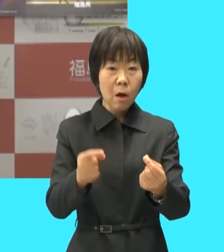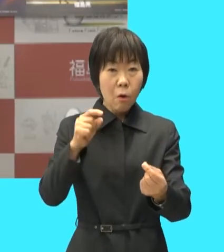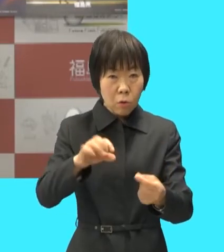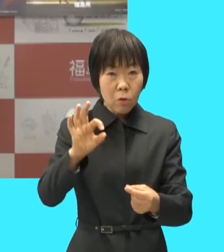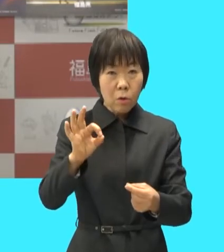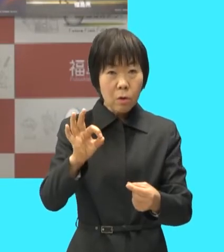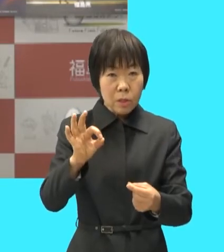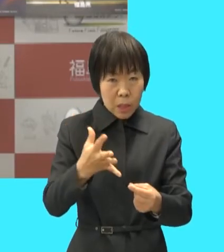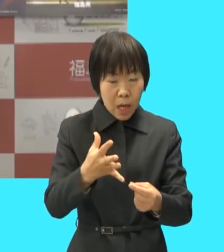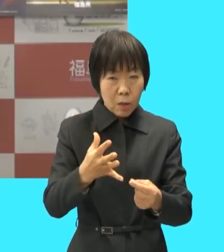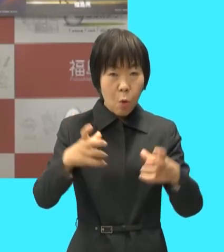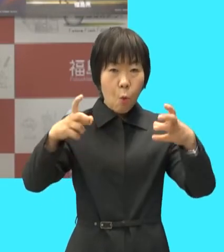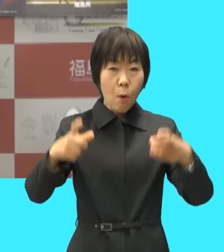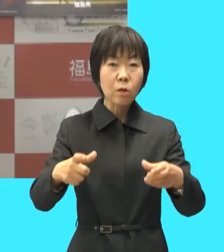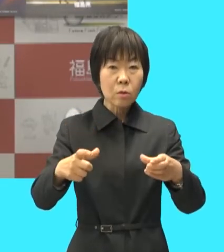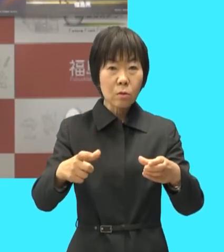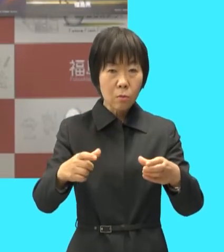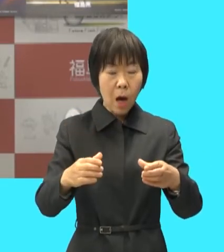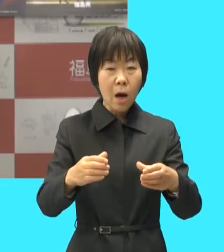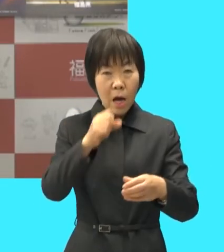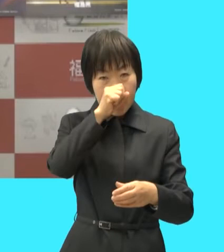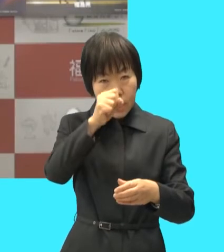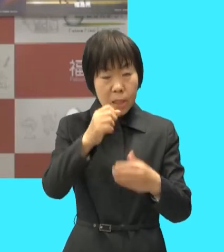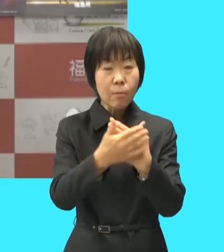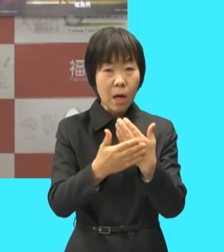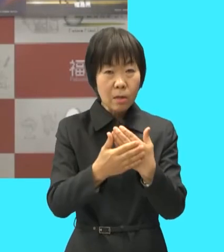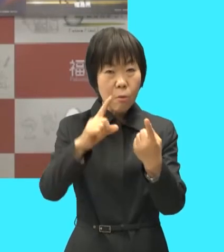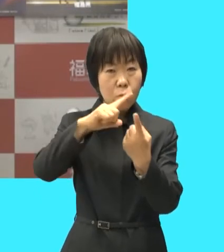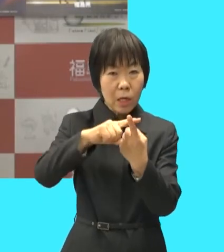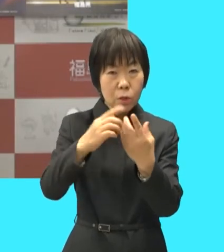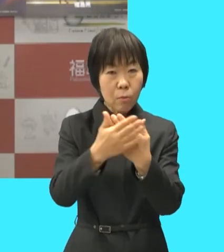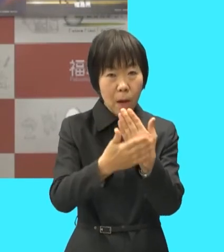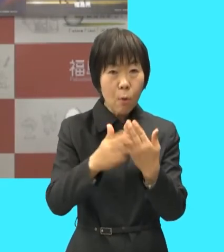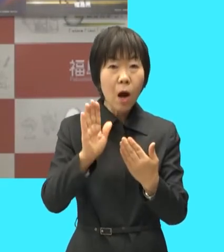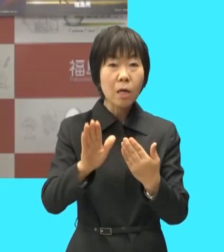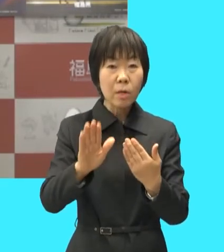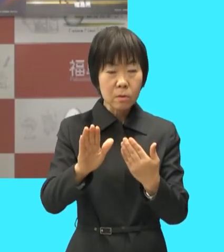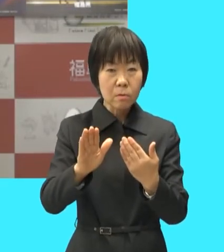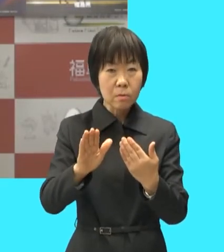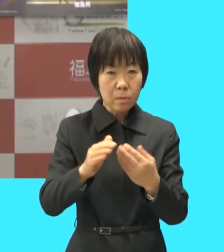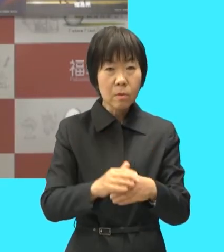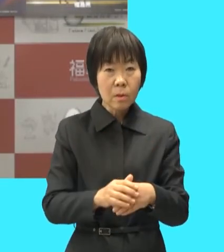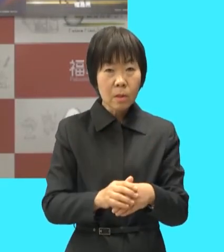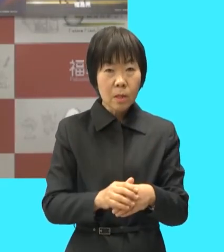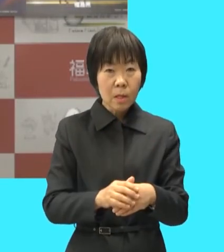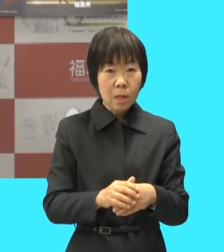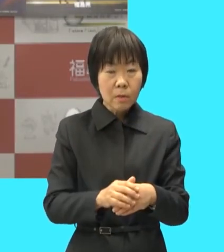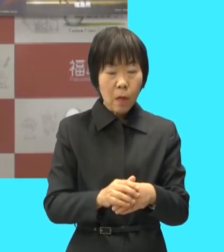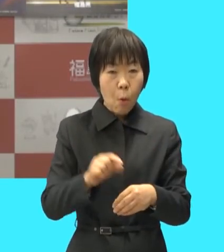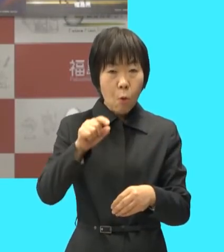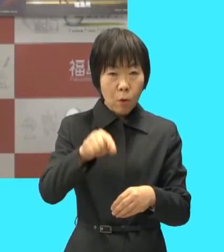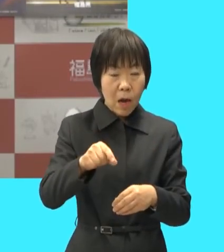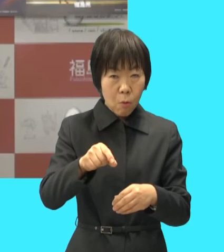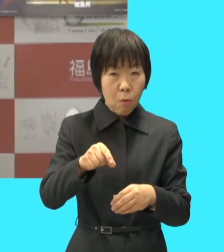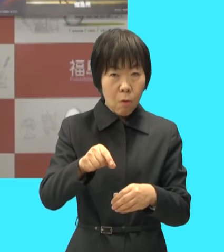税という全体の枠組み、これは一つ有益な部分、プラスの部分間違いなく持っておりますが、そのシェアをこう